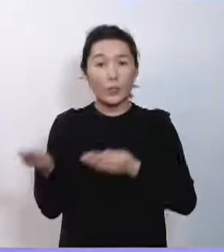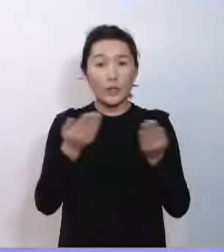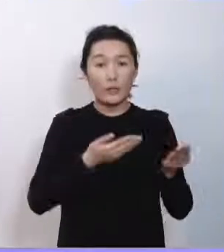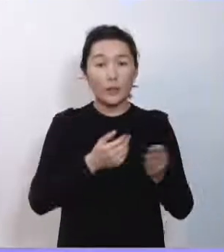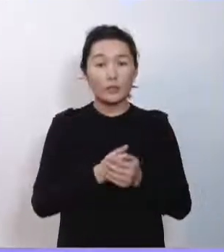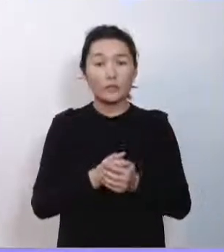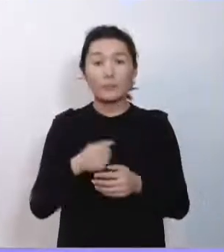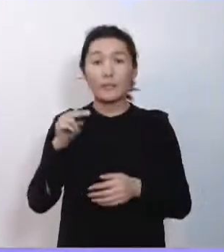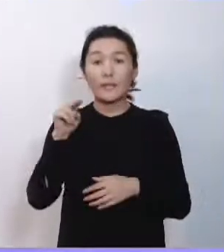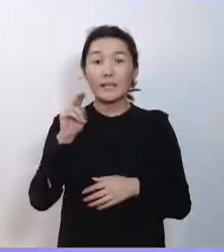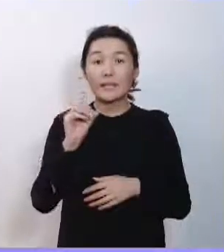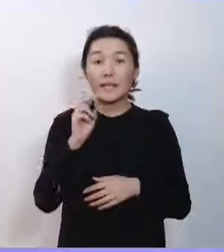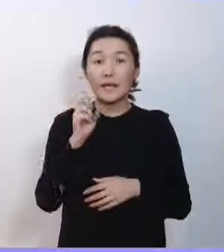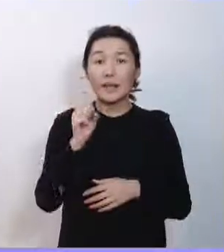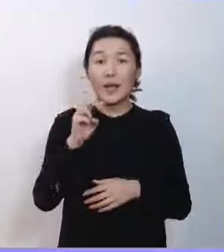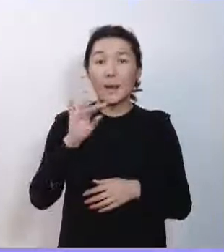Декабрь.